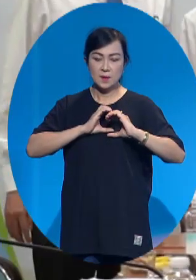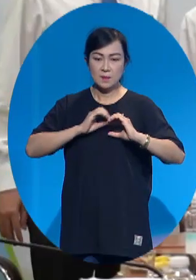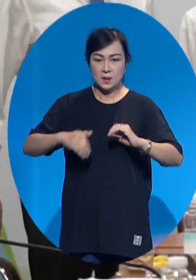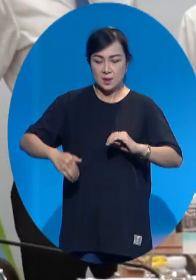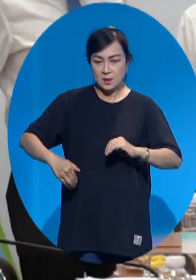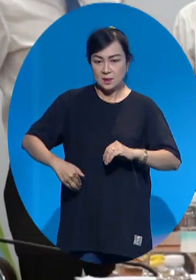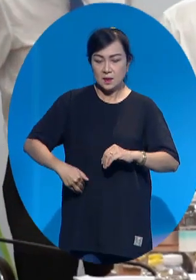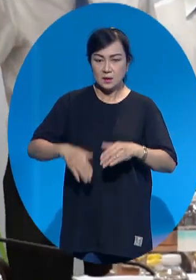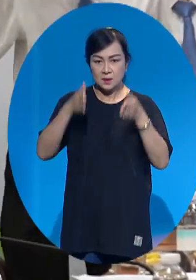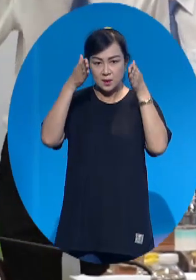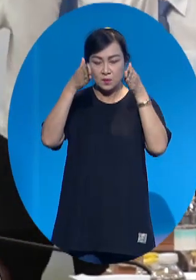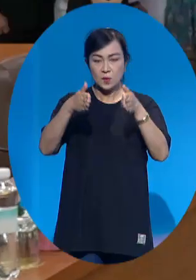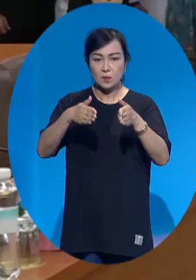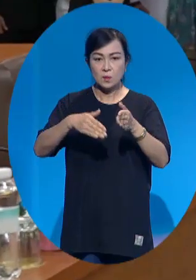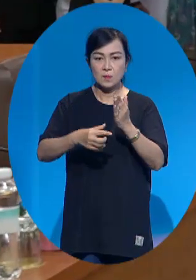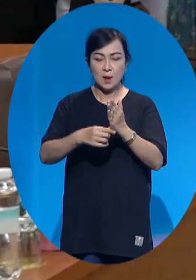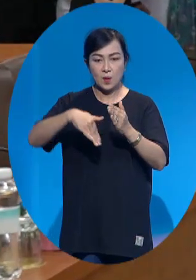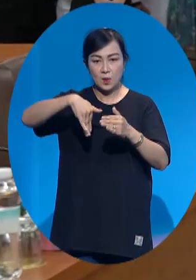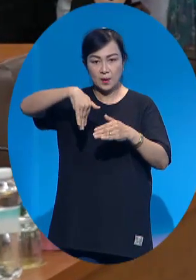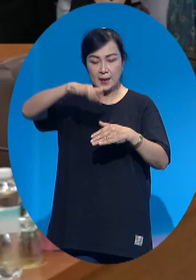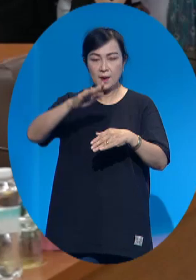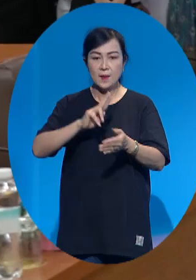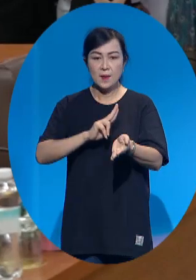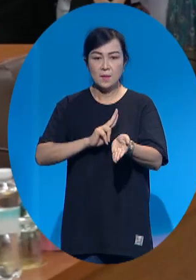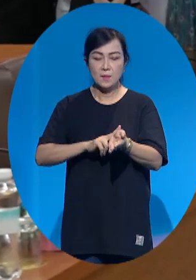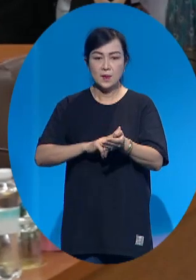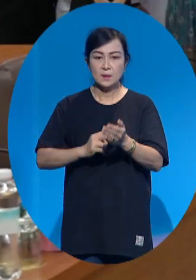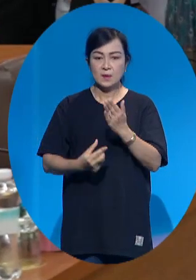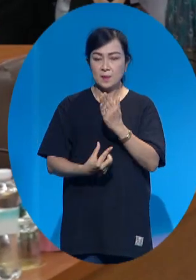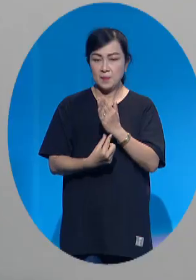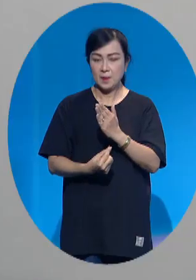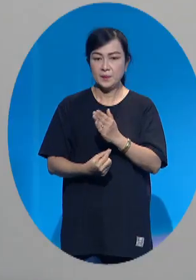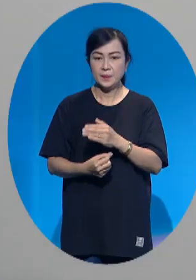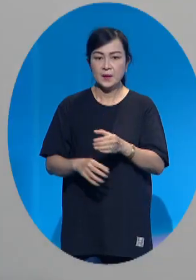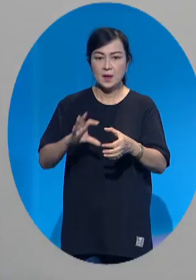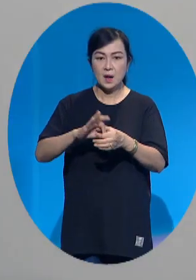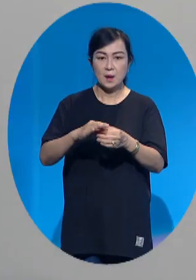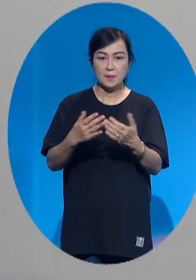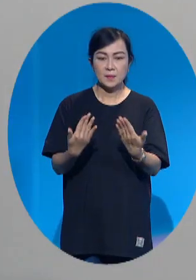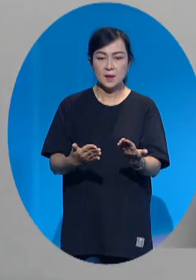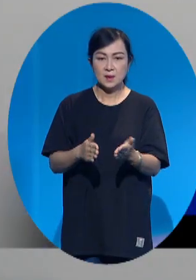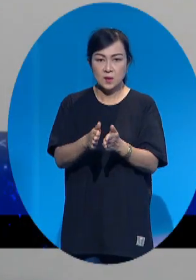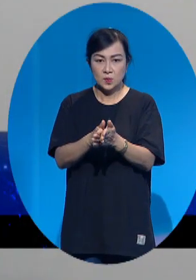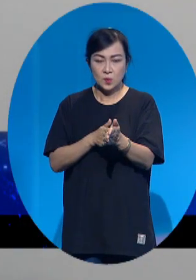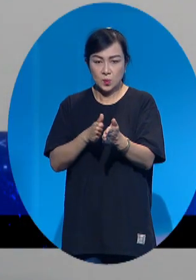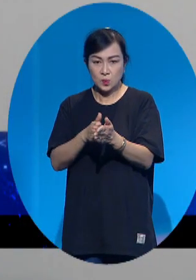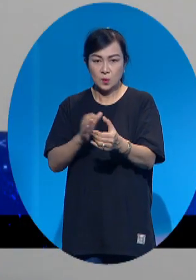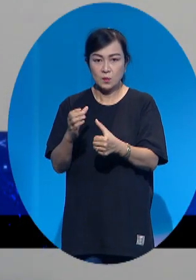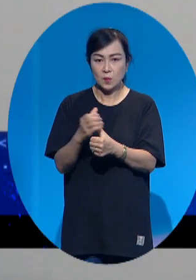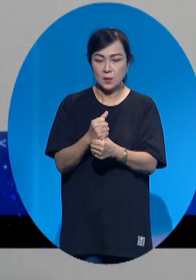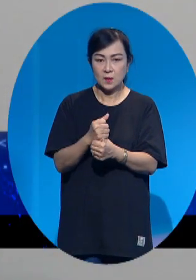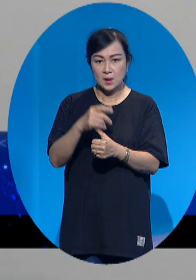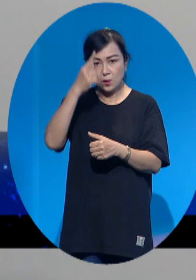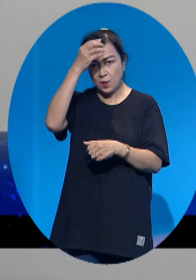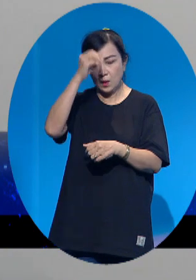chuyển hóa, tập trung vào tăng huyết áp, đột quỵ, bệnh lý huyết khối. Việc hợp tác này thì dựa trên mục đích là khoa